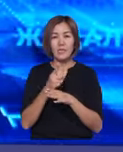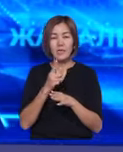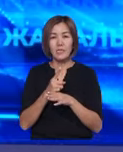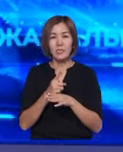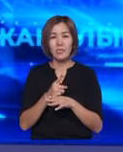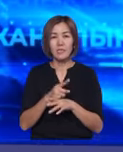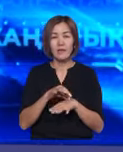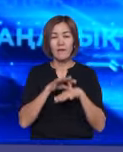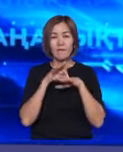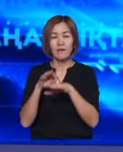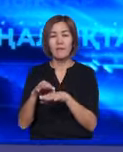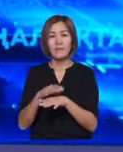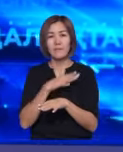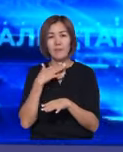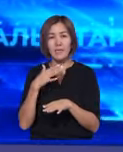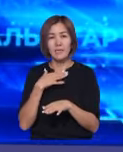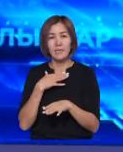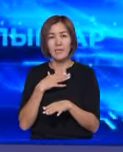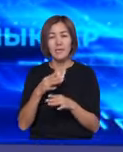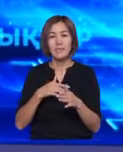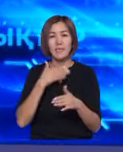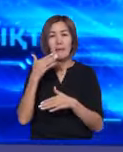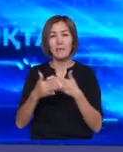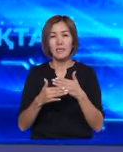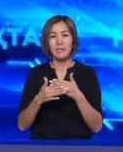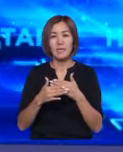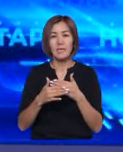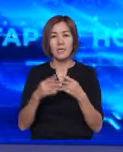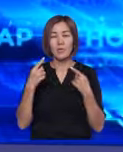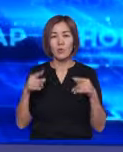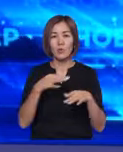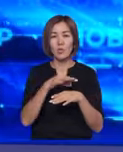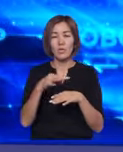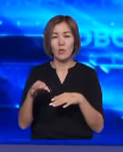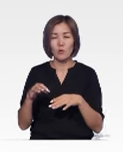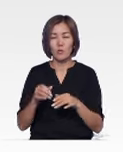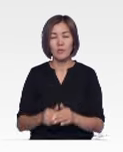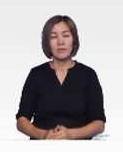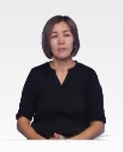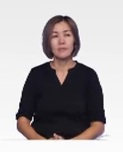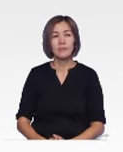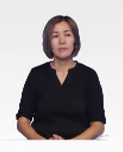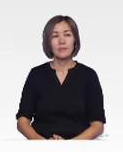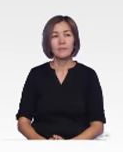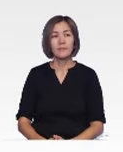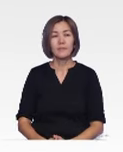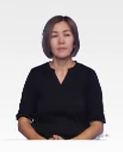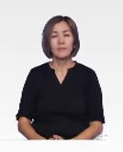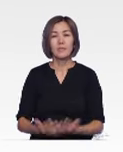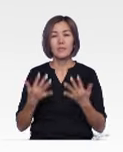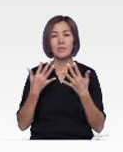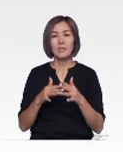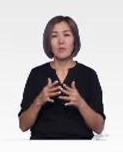на вывоз мяса и скота за пределы района и ввоз из других районов. В сельском